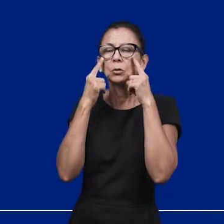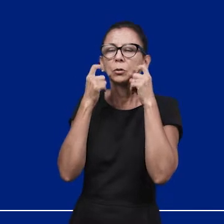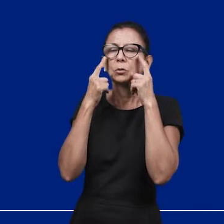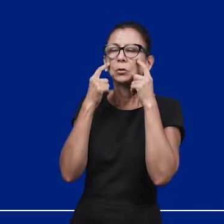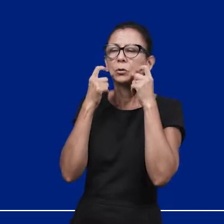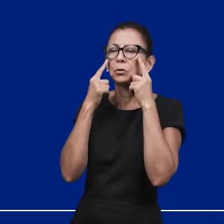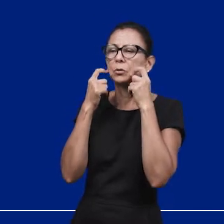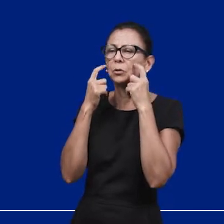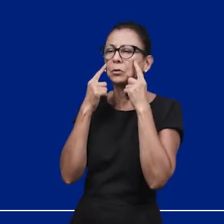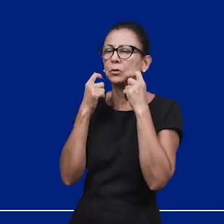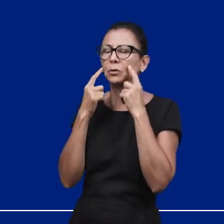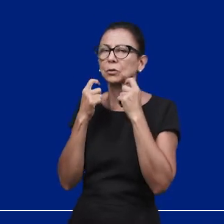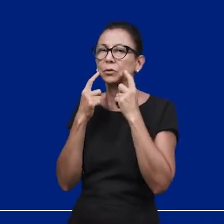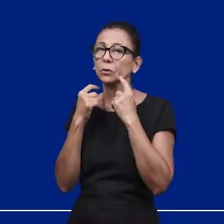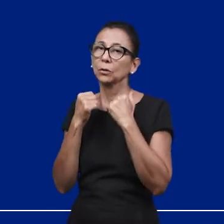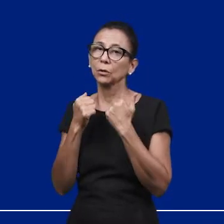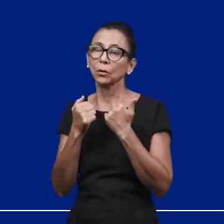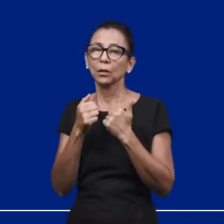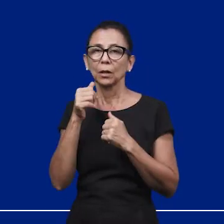déclaré.